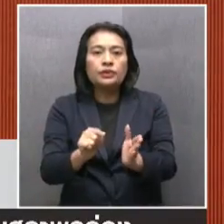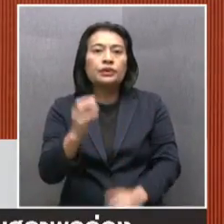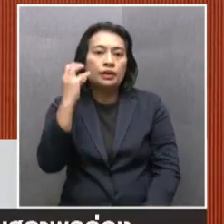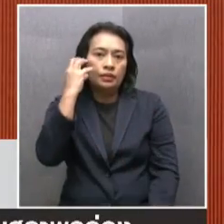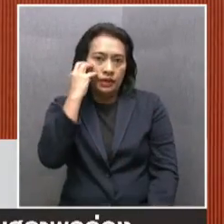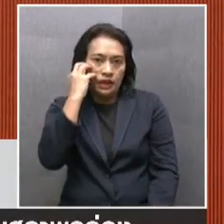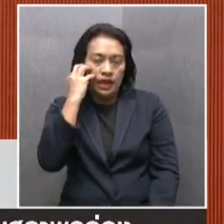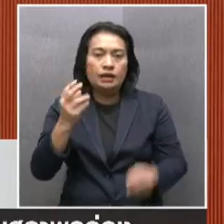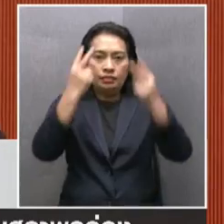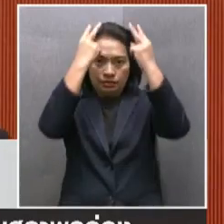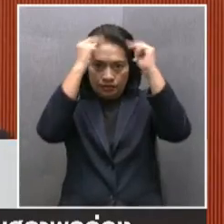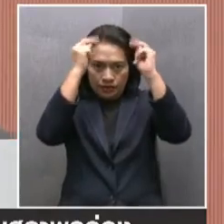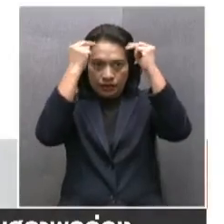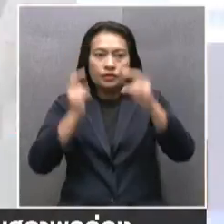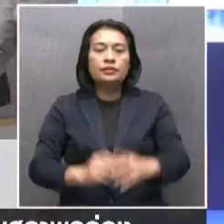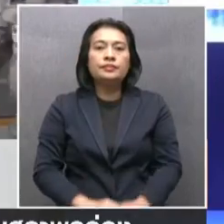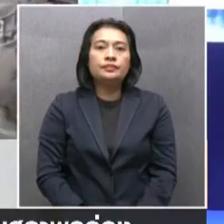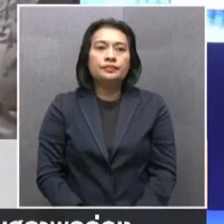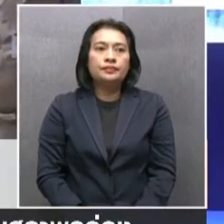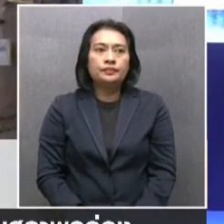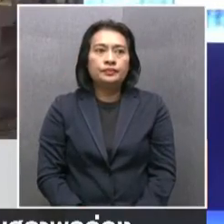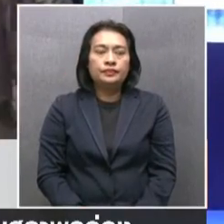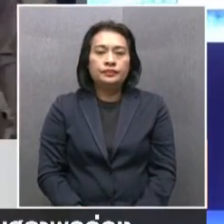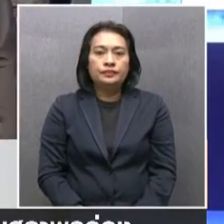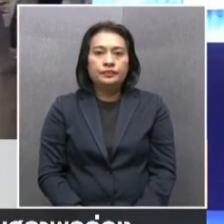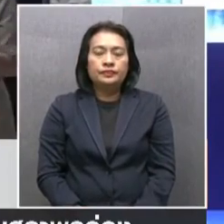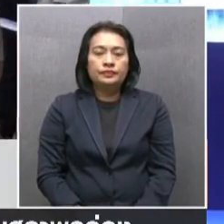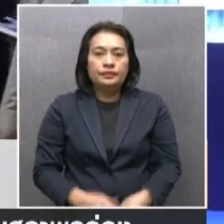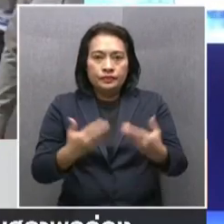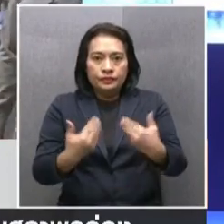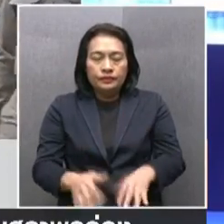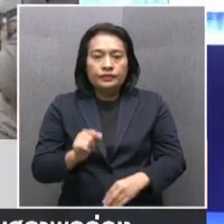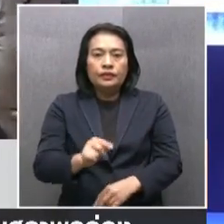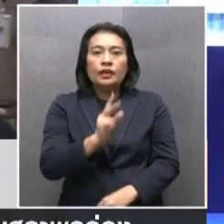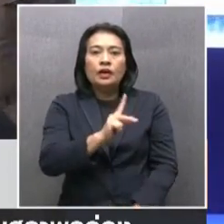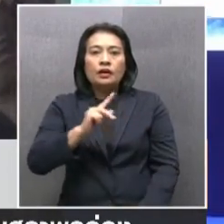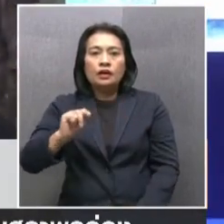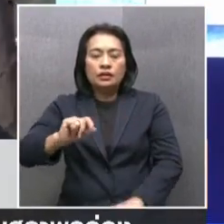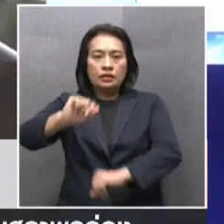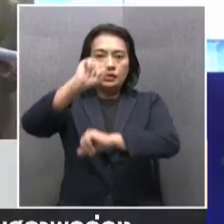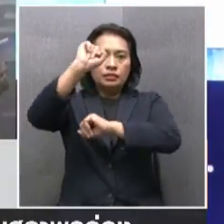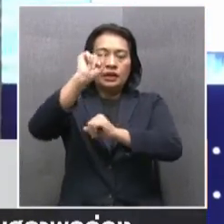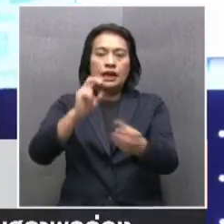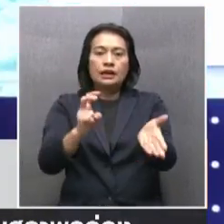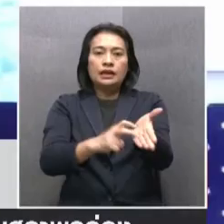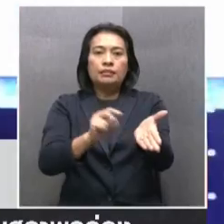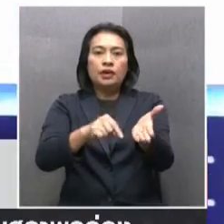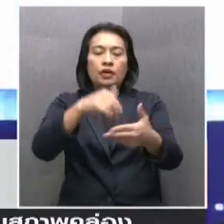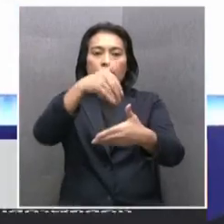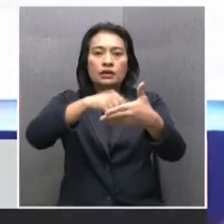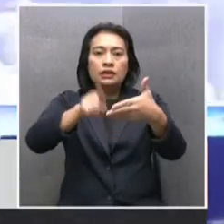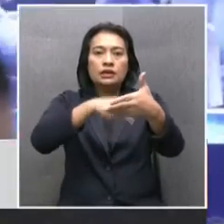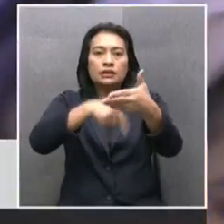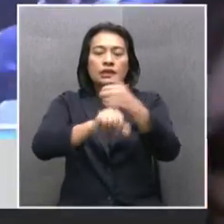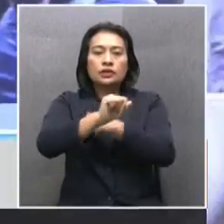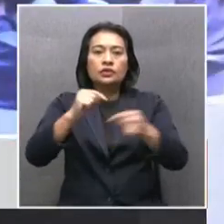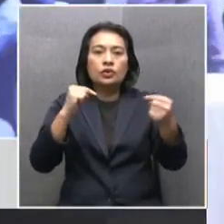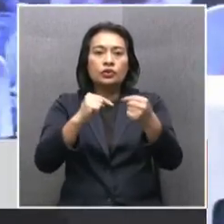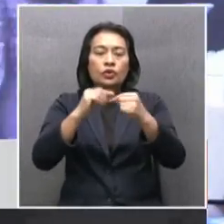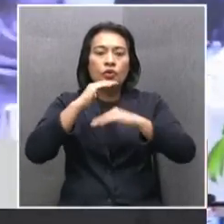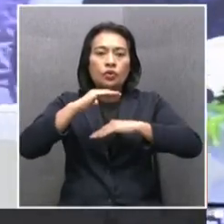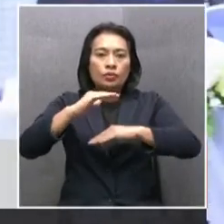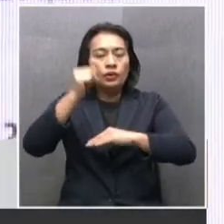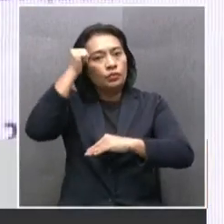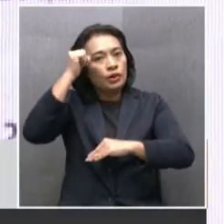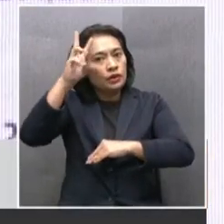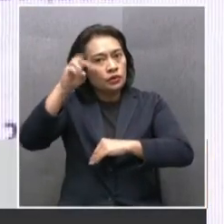กรัฐมนตรีกระบวนการหลังจากนี้กกต.จะต้องประกาศรับรองผลการเลือกตั้งส.ส.ภายใน60วันหรือครบก